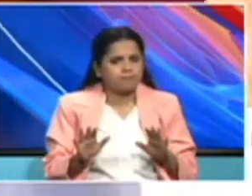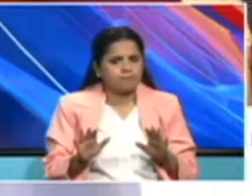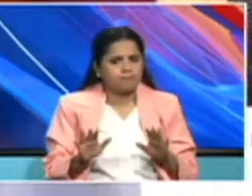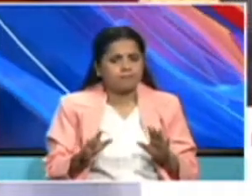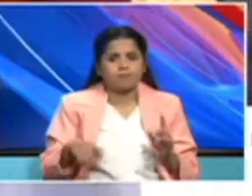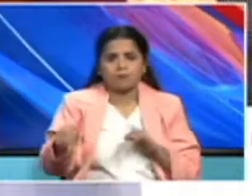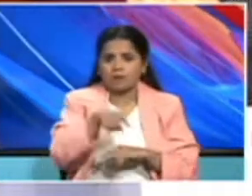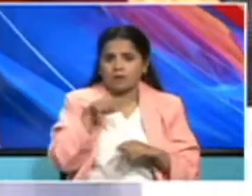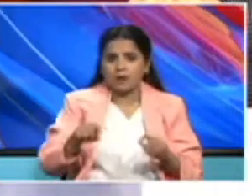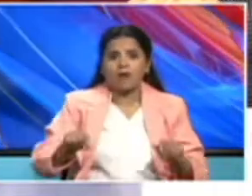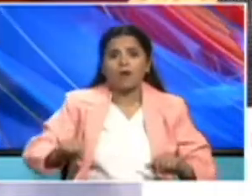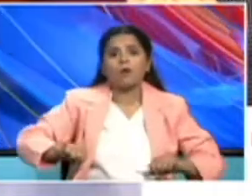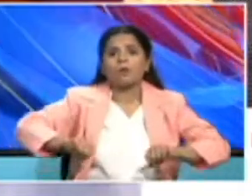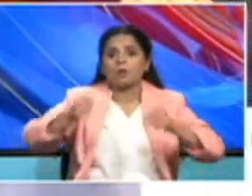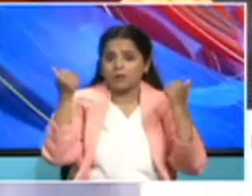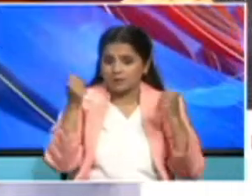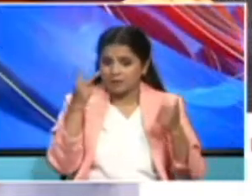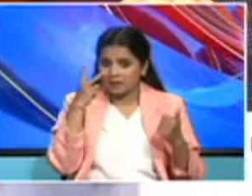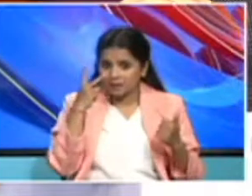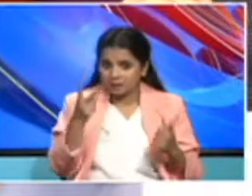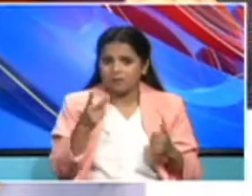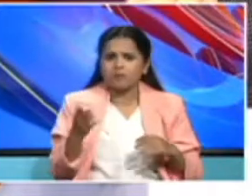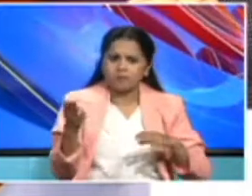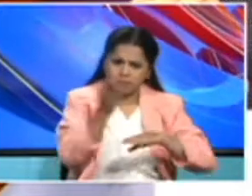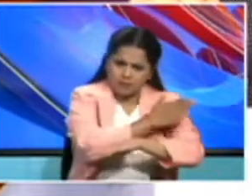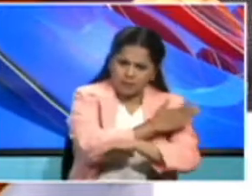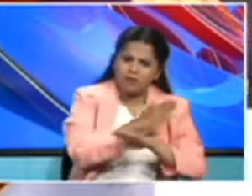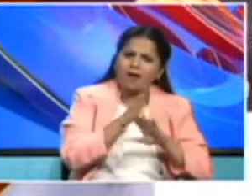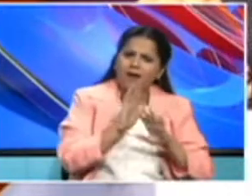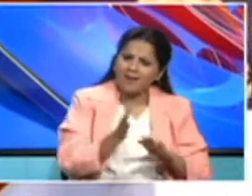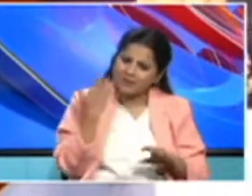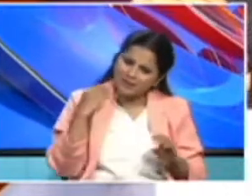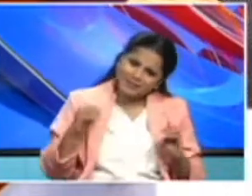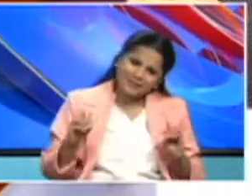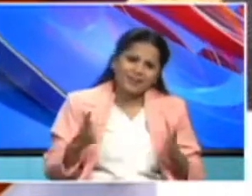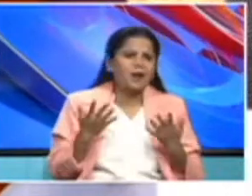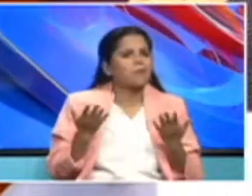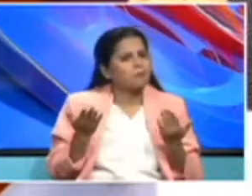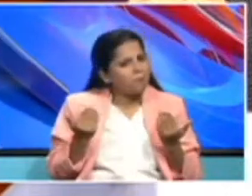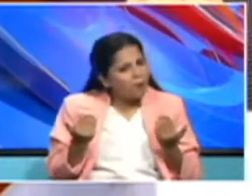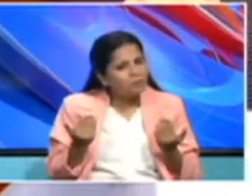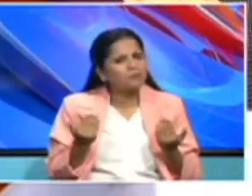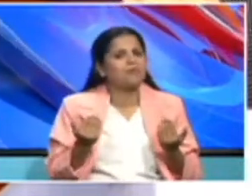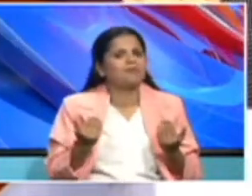ये विजय अभियान पहले भी शुरू हो सकता था,